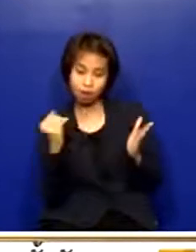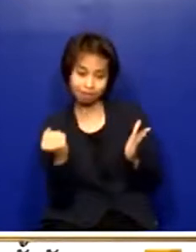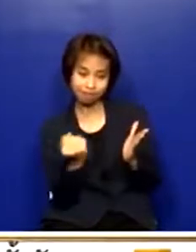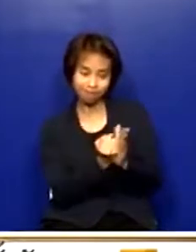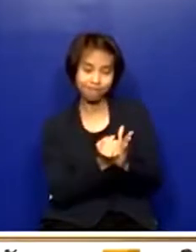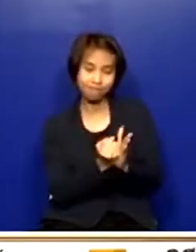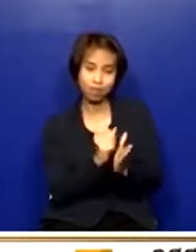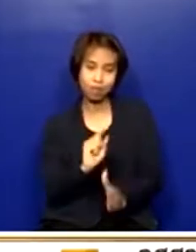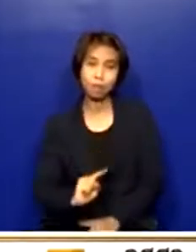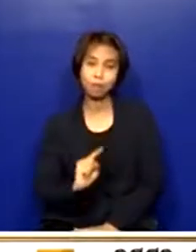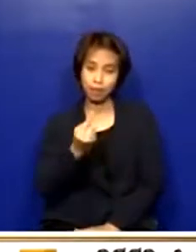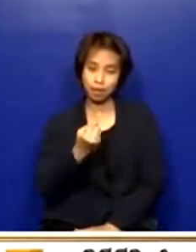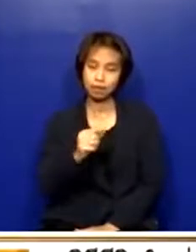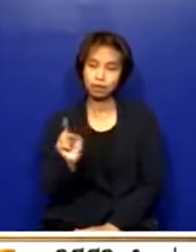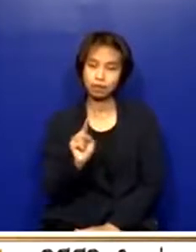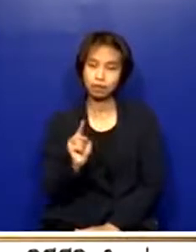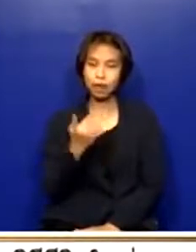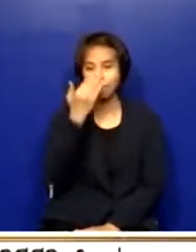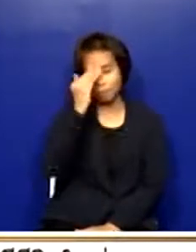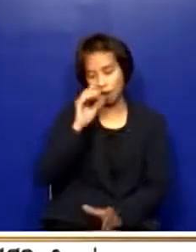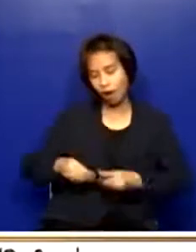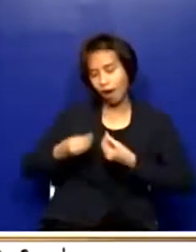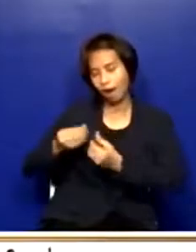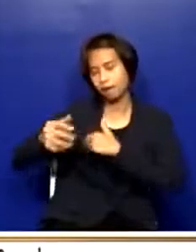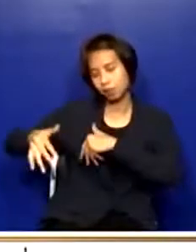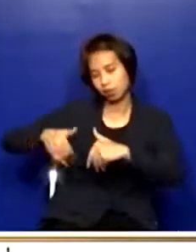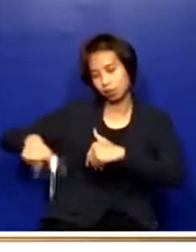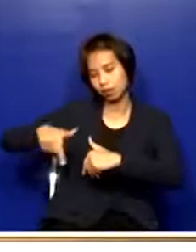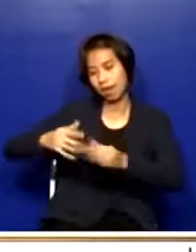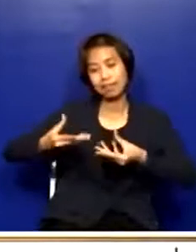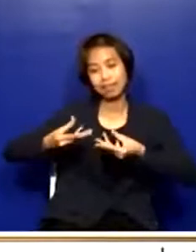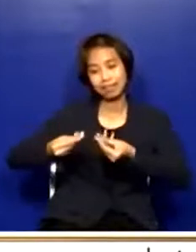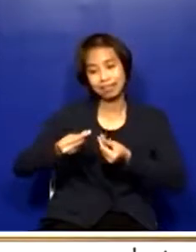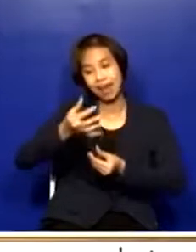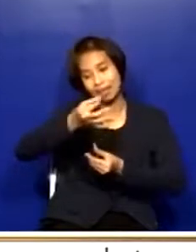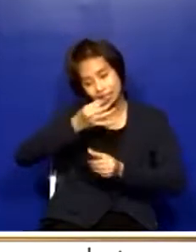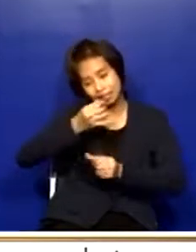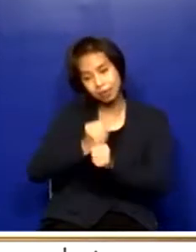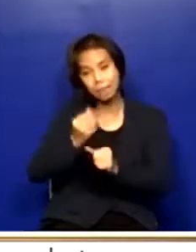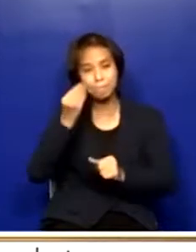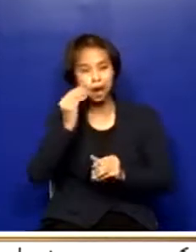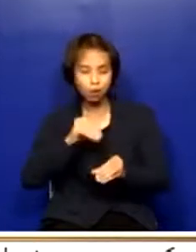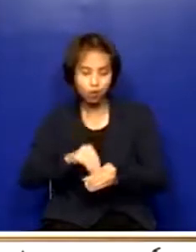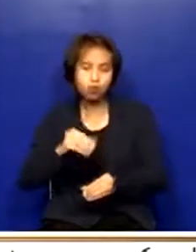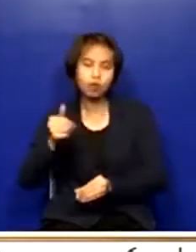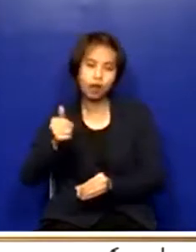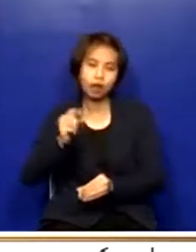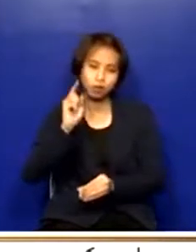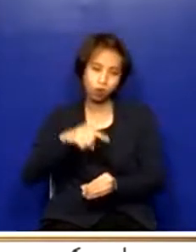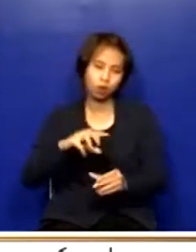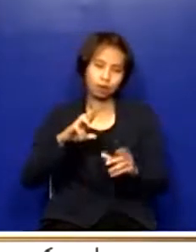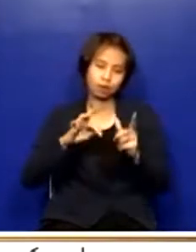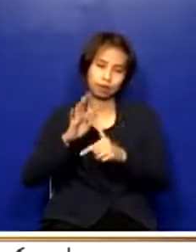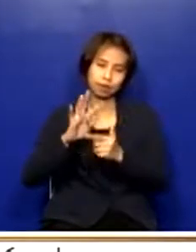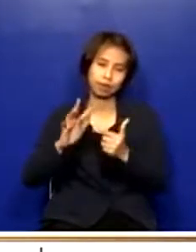ิกาใหม่เพื่ให้รัศดอนนั้นมีที่ดนทำกนได้ถูกต้อง 8,516 ไร่ต้จดทำร่าง